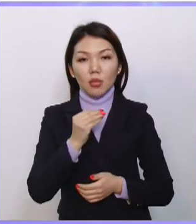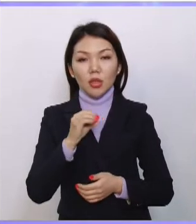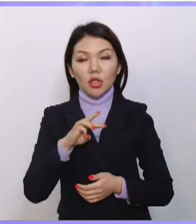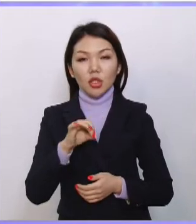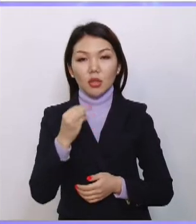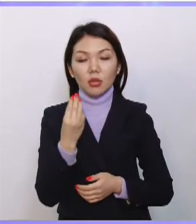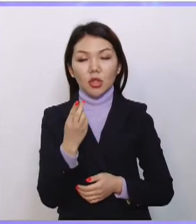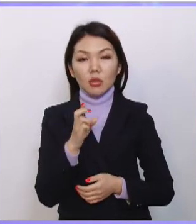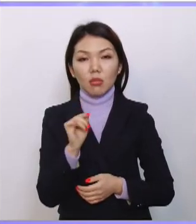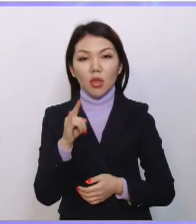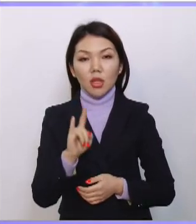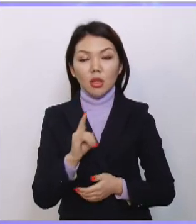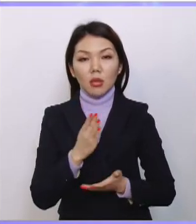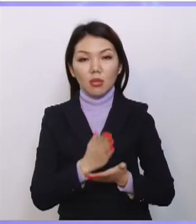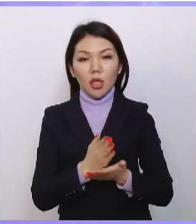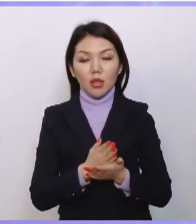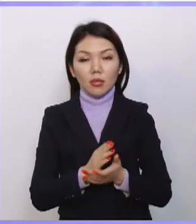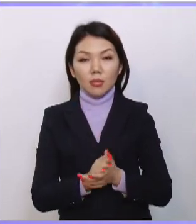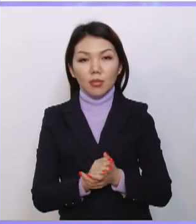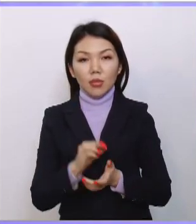Мөмө, мөмөлөр.